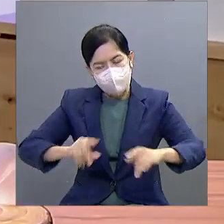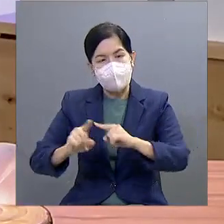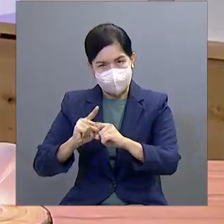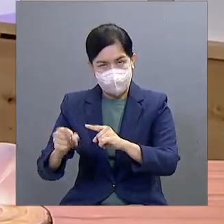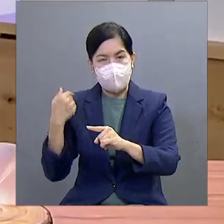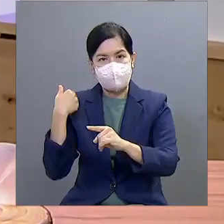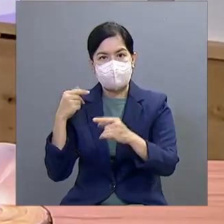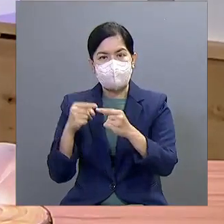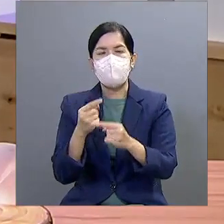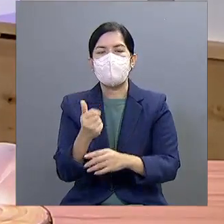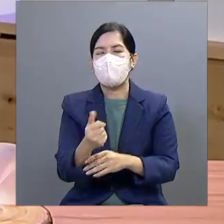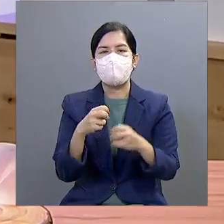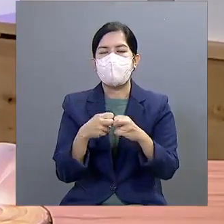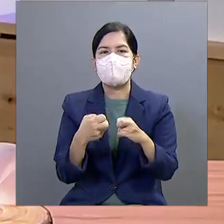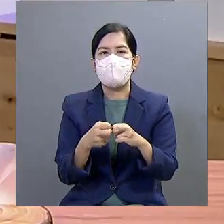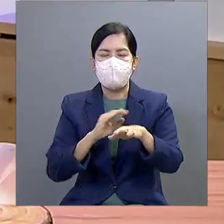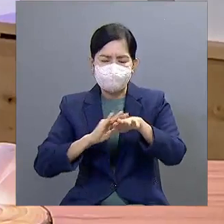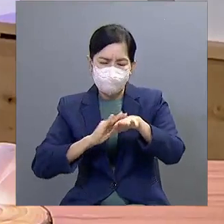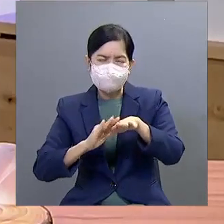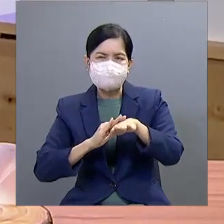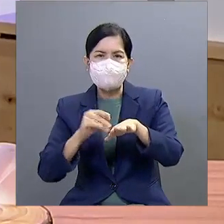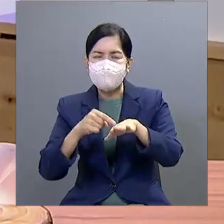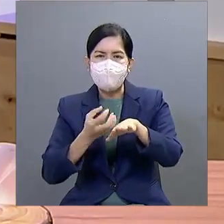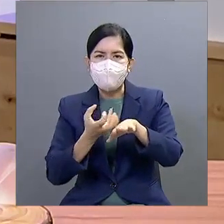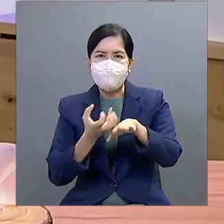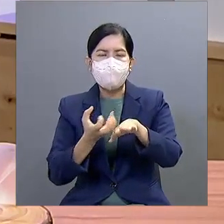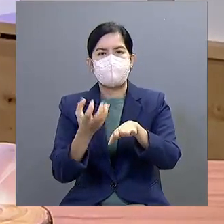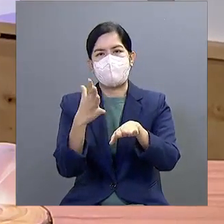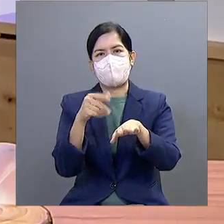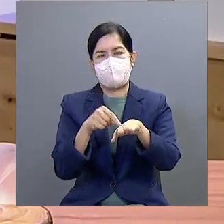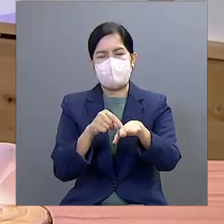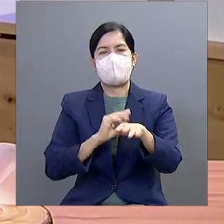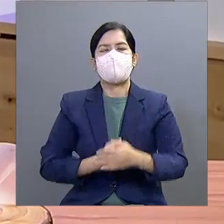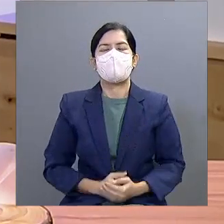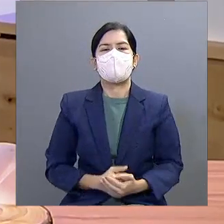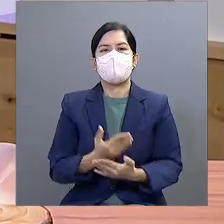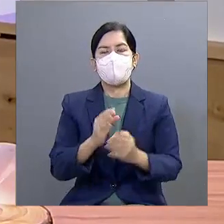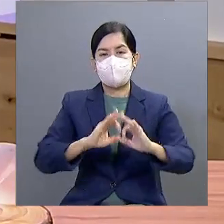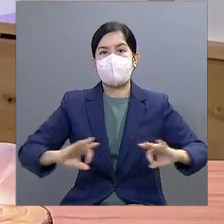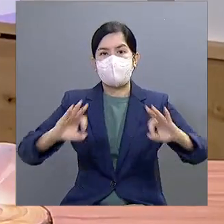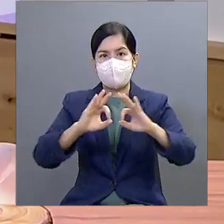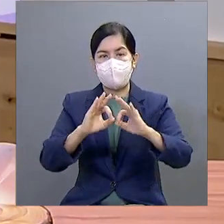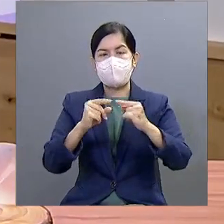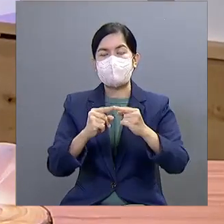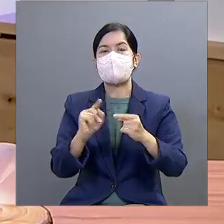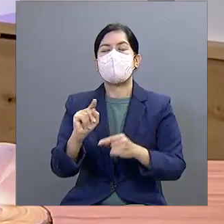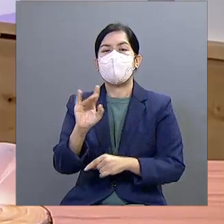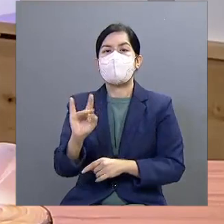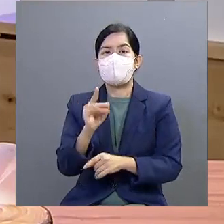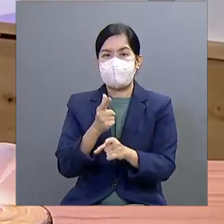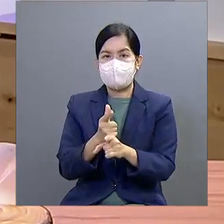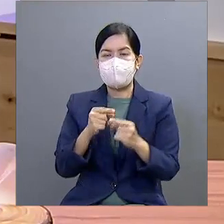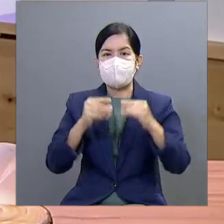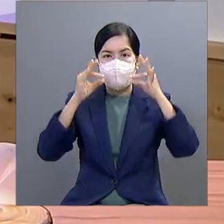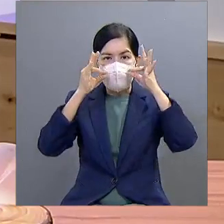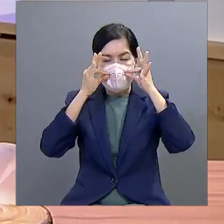ทำให้พื้นผิวบ้านของคุณผู้ชมเนี่ยเสียหายนะคะที่สำคัญสัตว์เลี้ยงค่ะเวลาที่ หมากับแมวเนี่ยไปอยู่บ